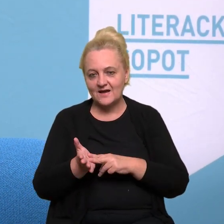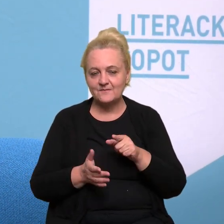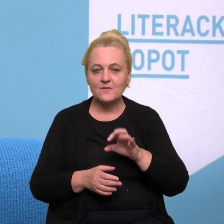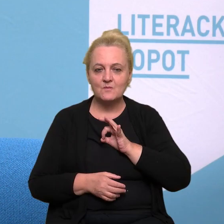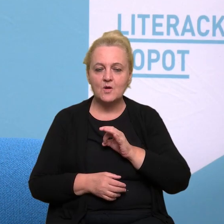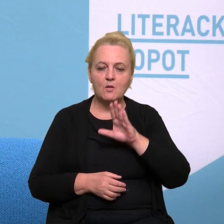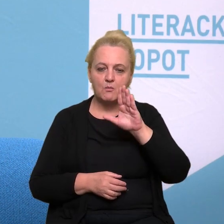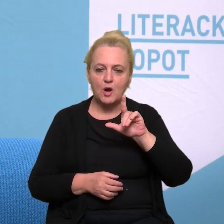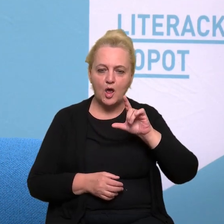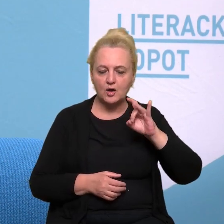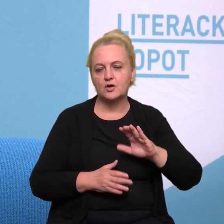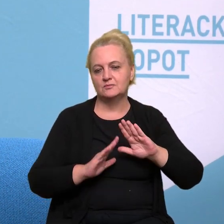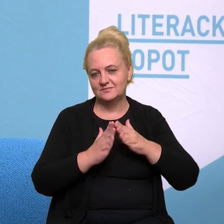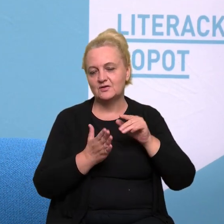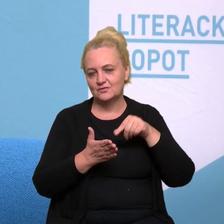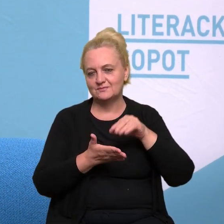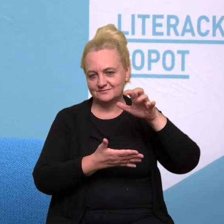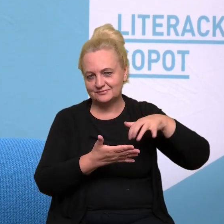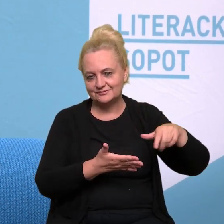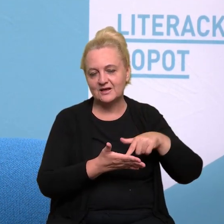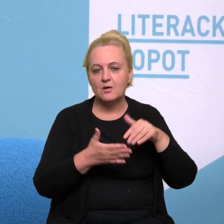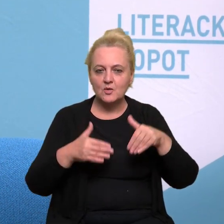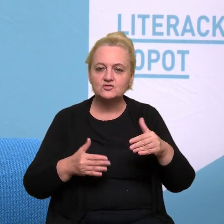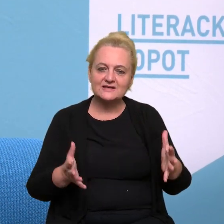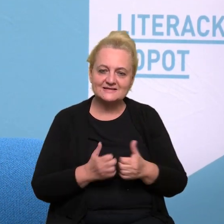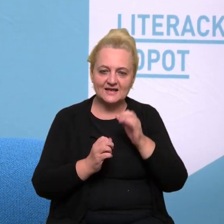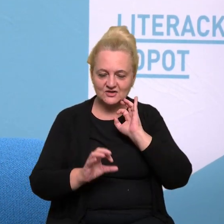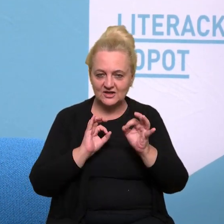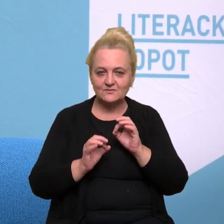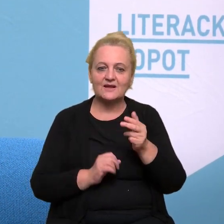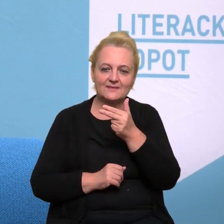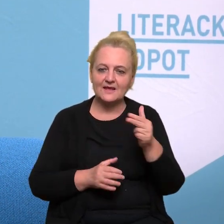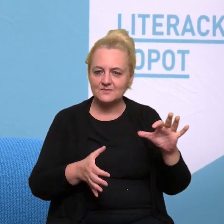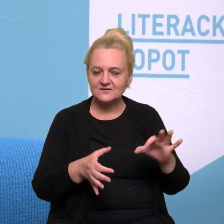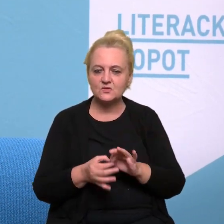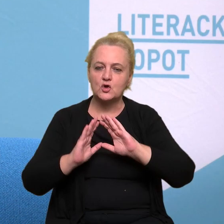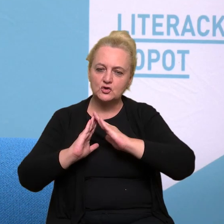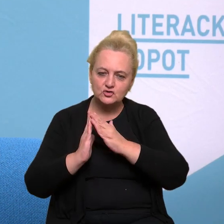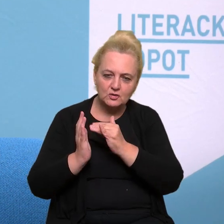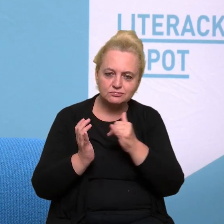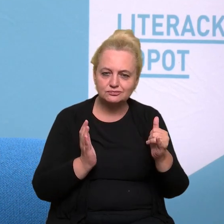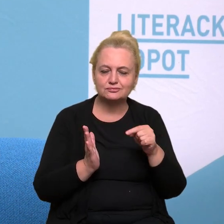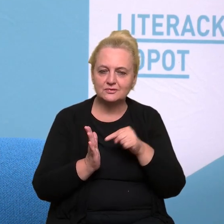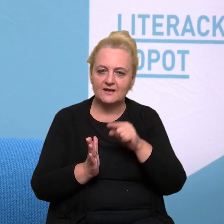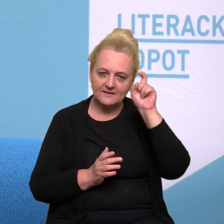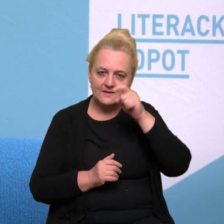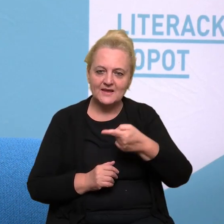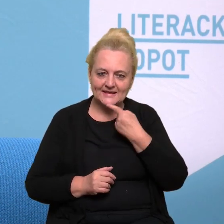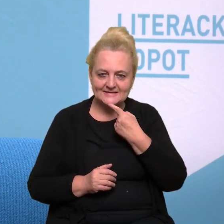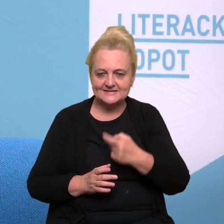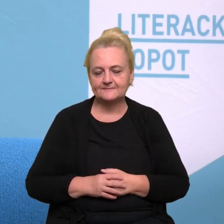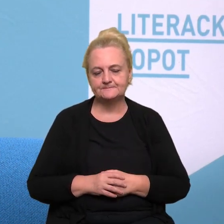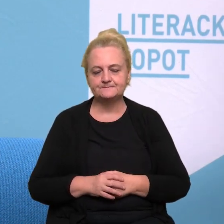na mojego bloga Buch, czyli książka, gdzie właśnie można znaleźć informacje dotyczące literatury